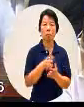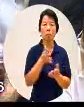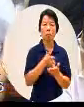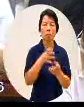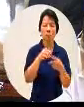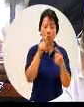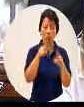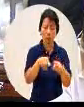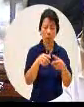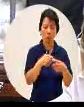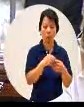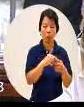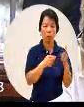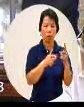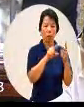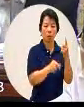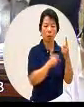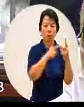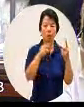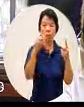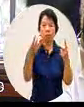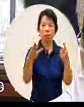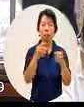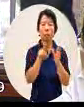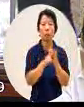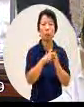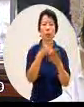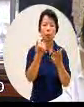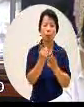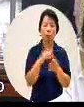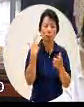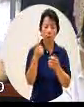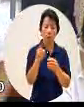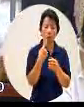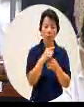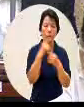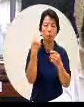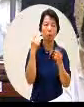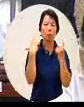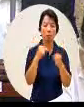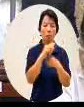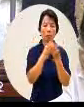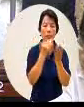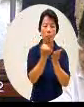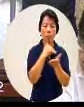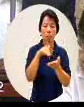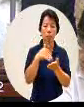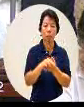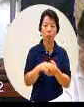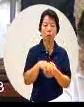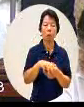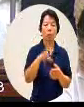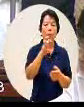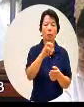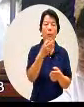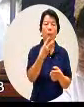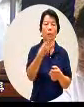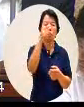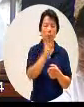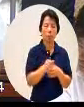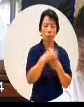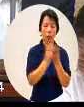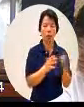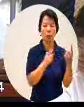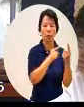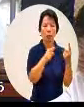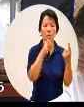就1到3月我們原來預算數是差不多80億多82億但是1